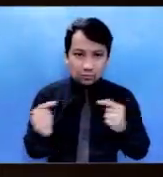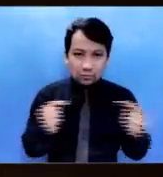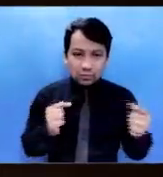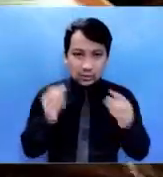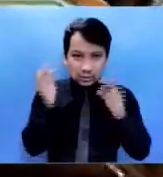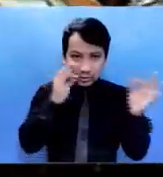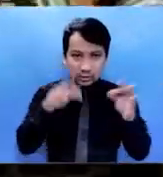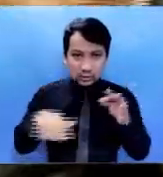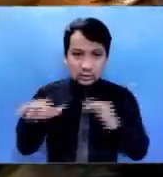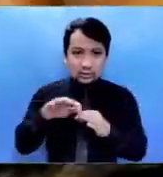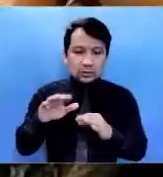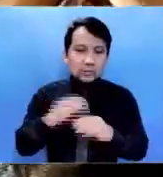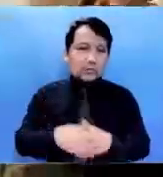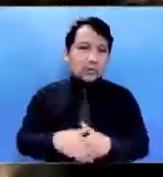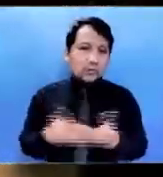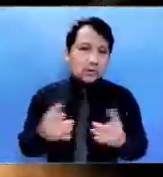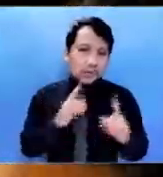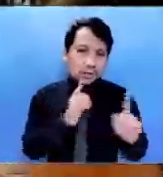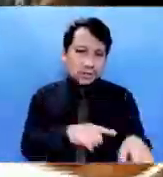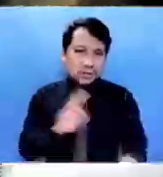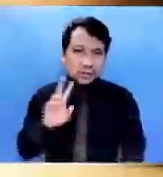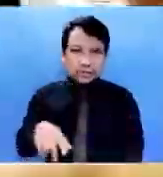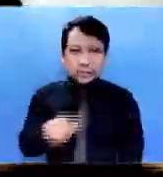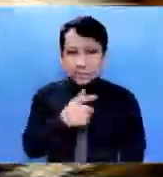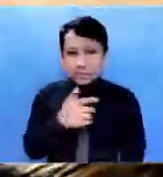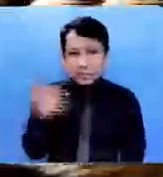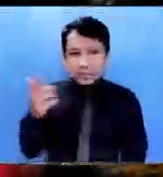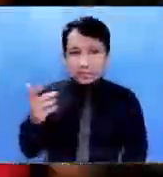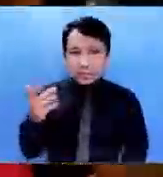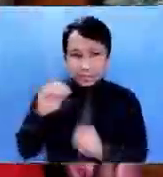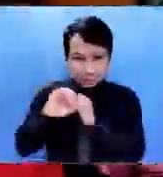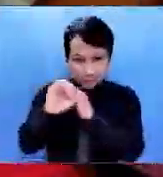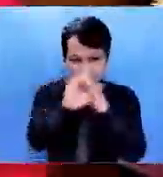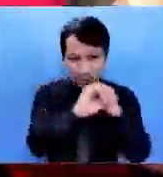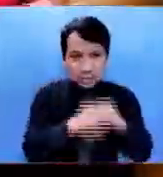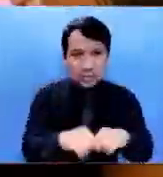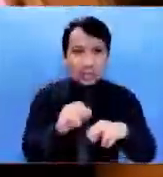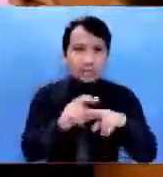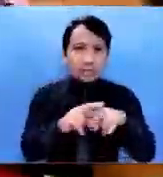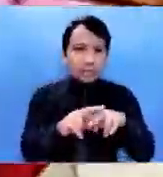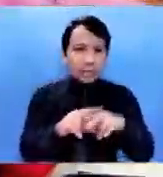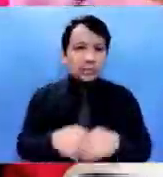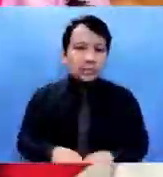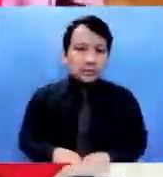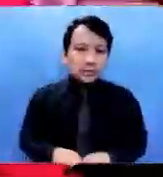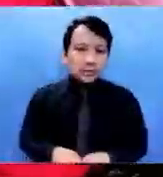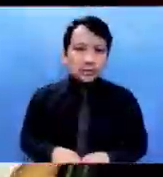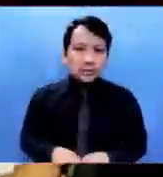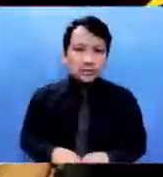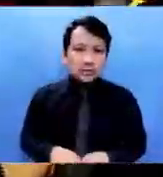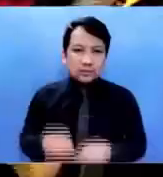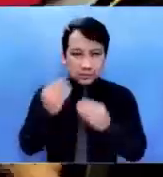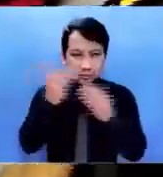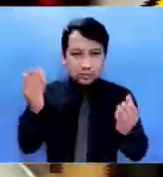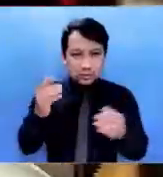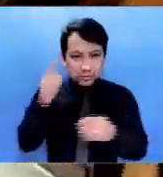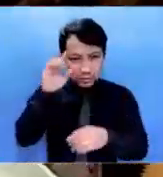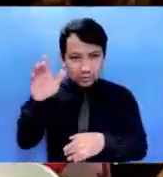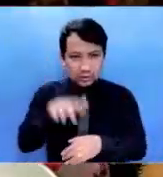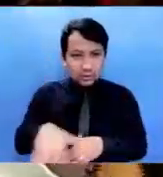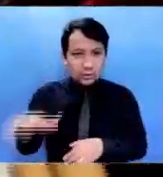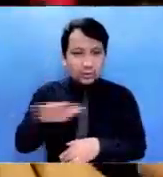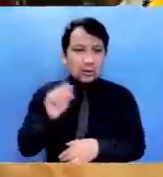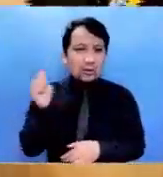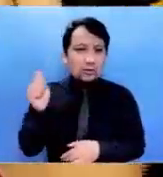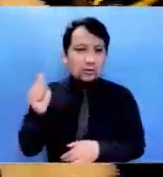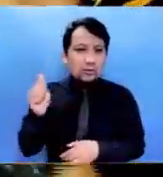Duterte. Wala pagtugon dyan si Robredo na nangangampanya ngayon sa Pangasinan. Naniniwala si Robredo na nasa kanila ang